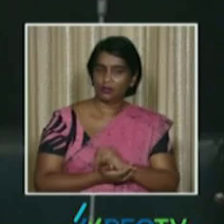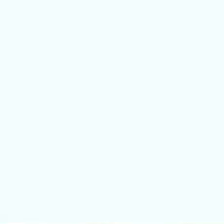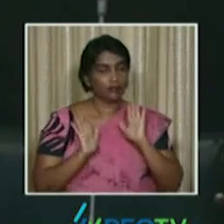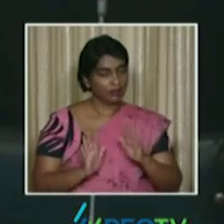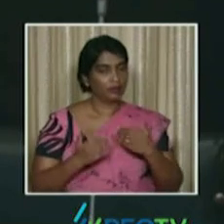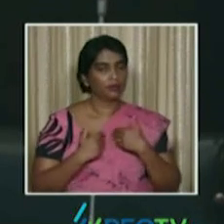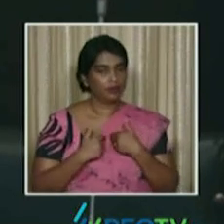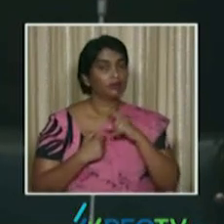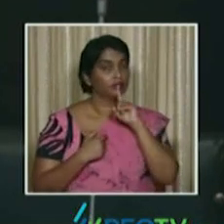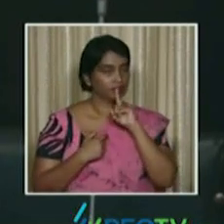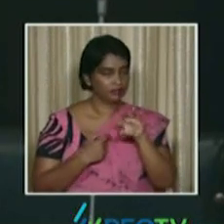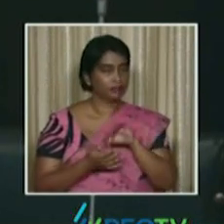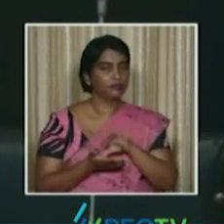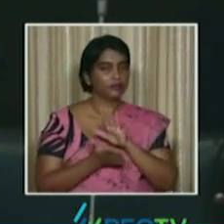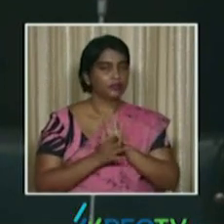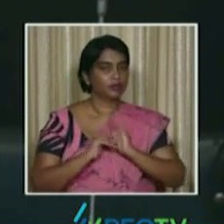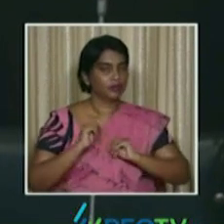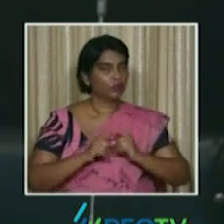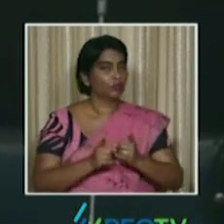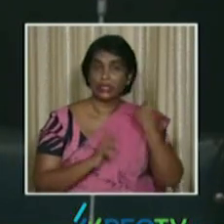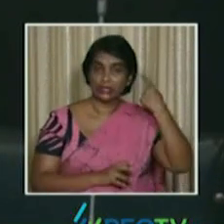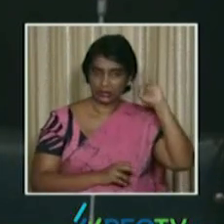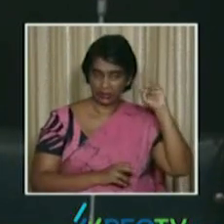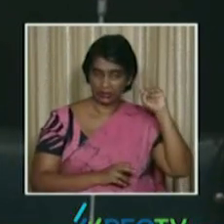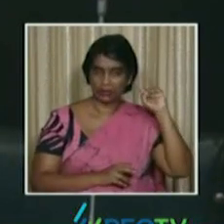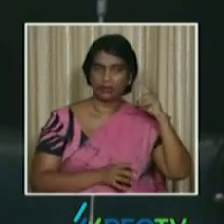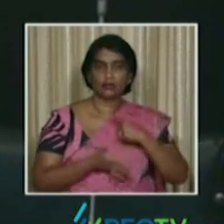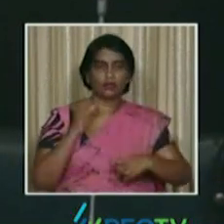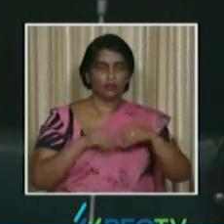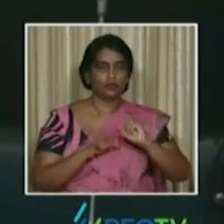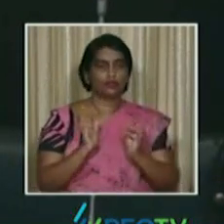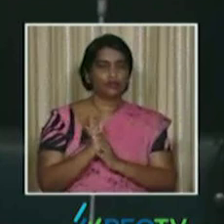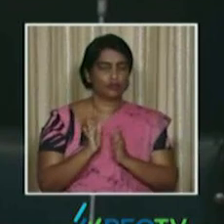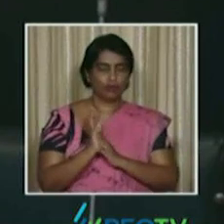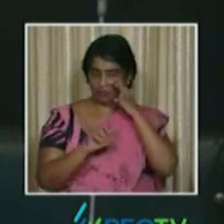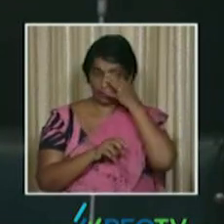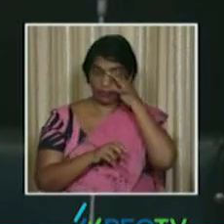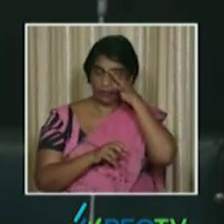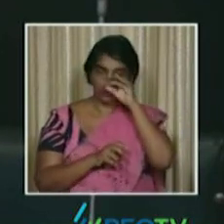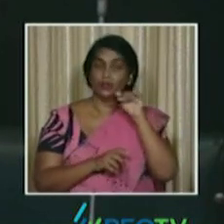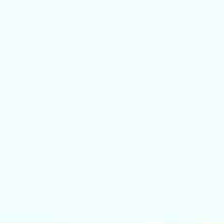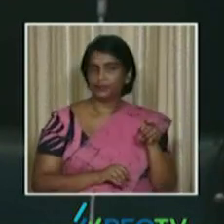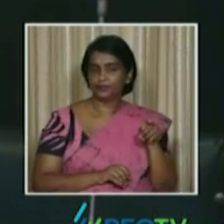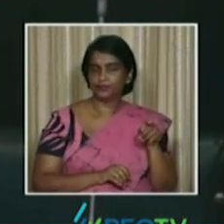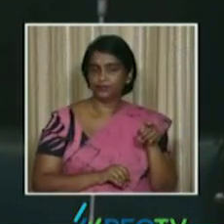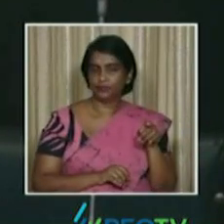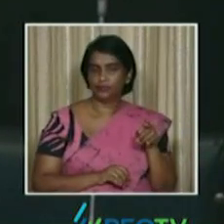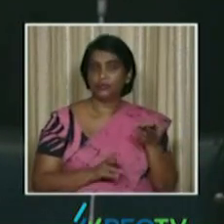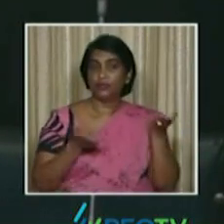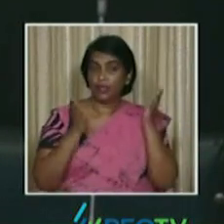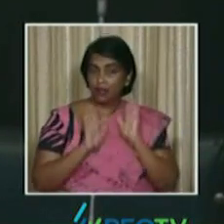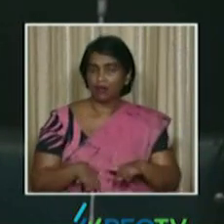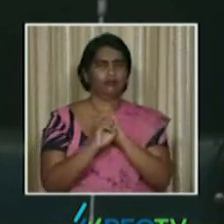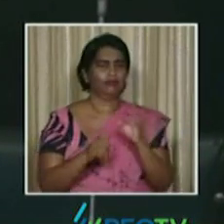අපි තීරණවල ක්‍රියාමාර්ග අනුව කටයුතු කරාවේ මැතිවරණ කොමිසම ප්‍රකාශයක් කරලා තිබෙනවා ඒ ප්‍රකාශයත් අවසානයක්